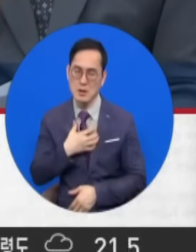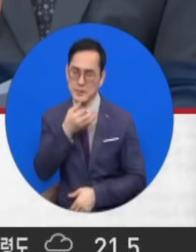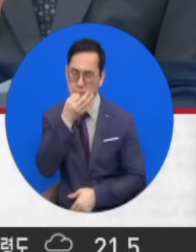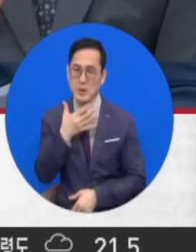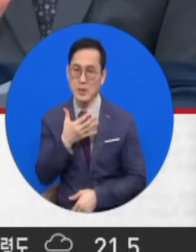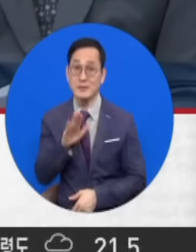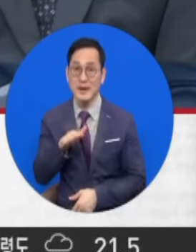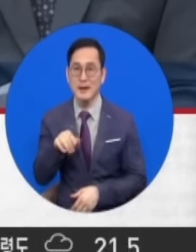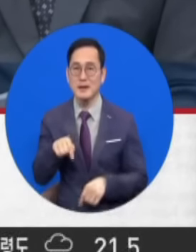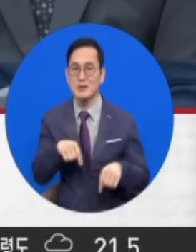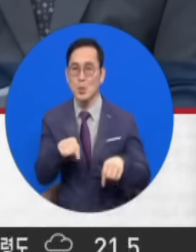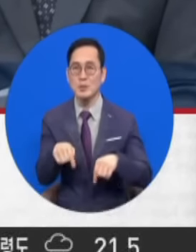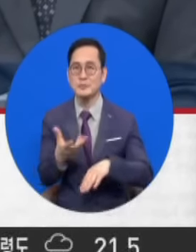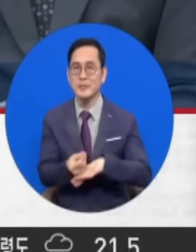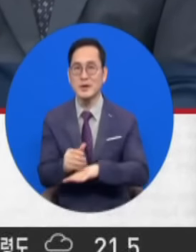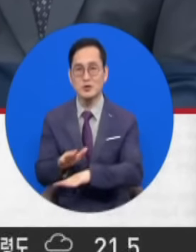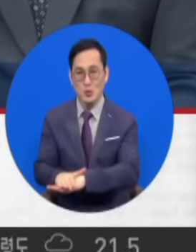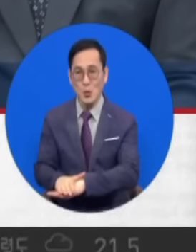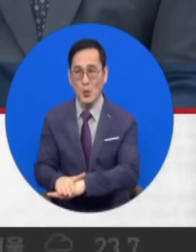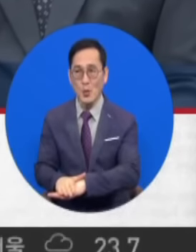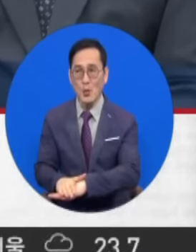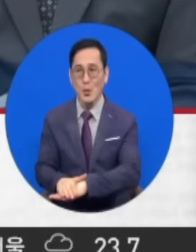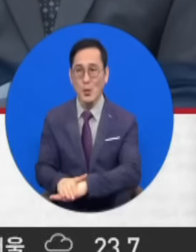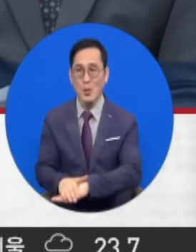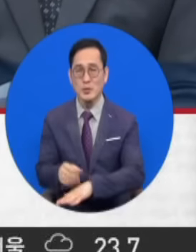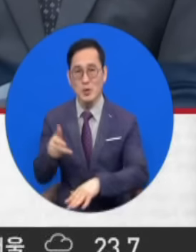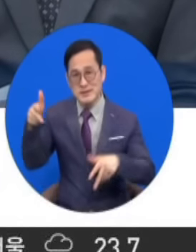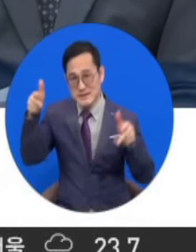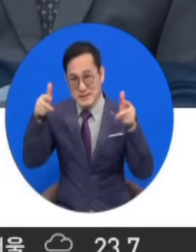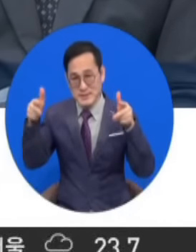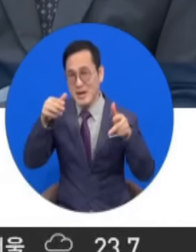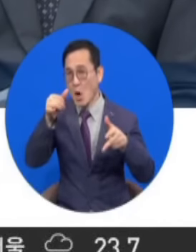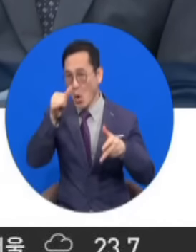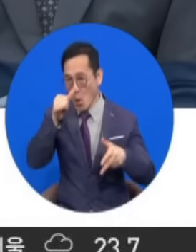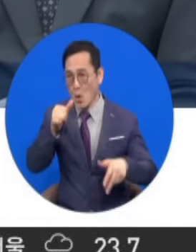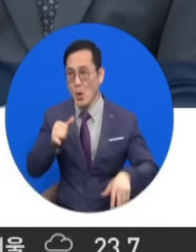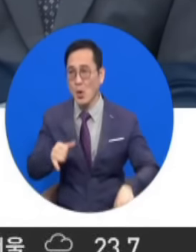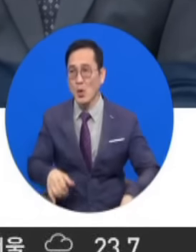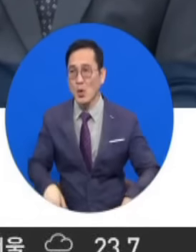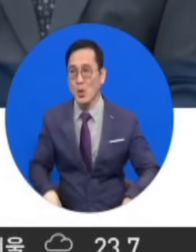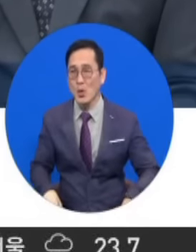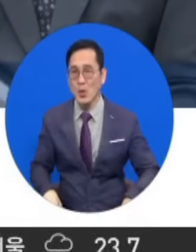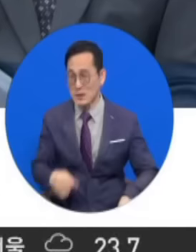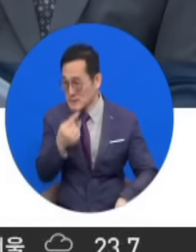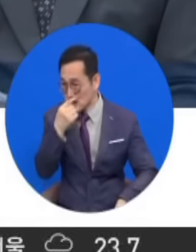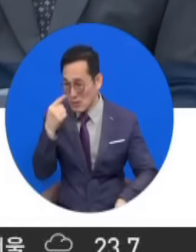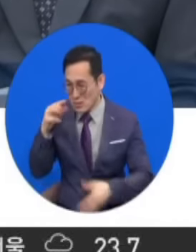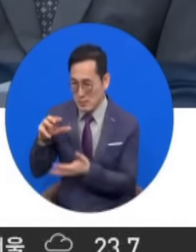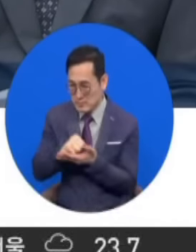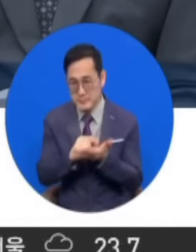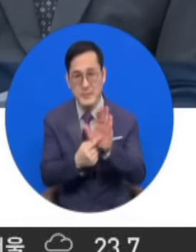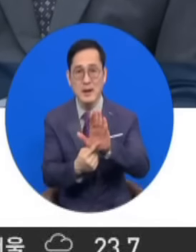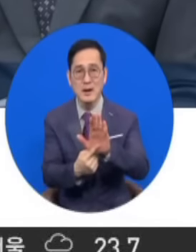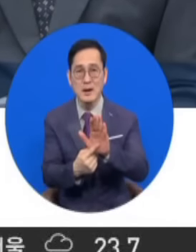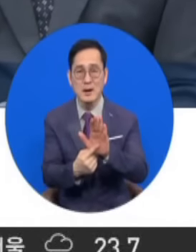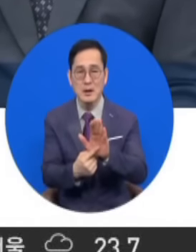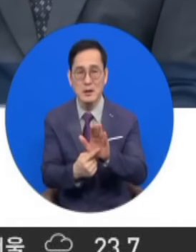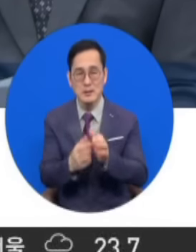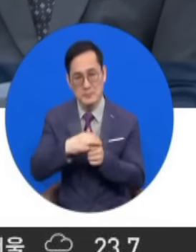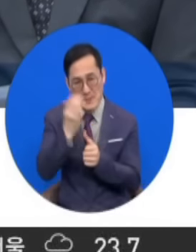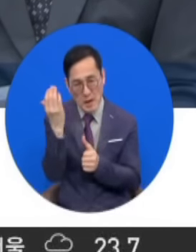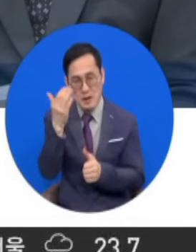그 녹음을 해놨고 또 CCTV도 있었고 이 과정이 없었다고 하면 진술만 갖고 했을 경우에는